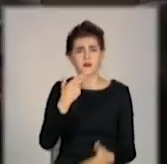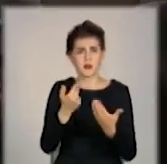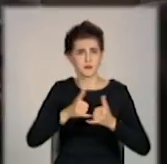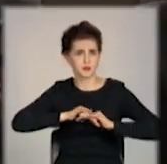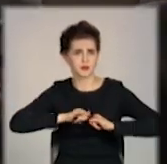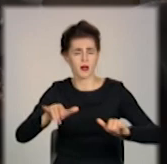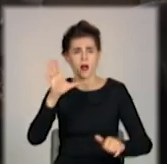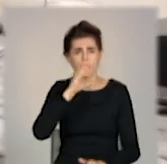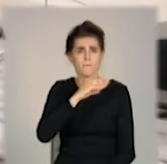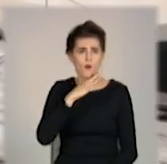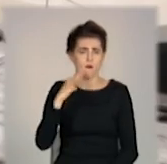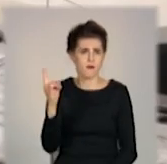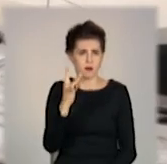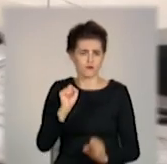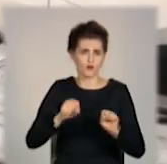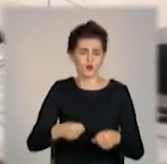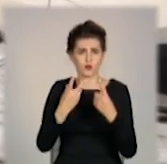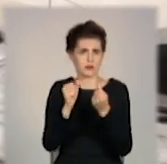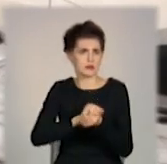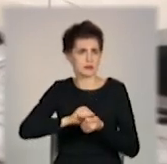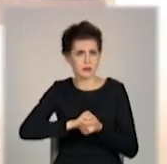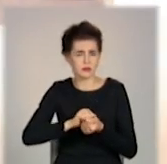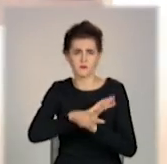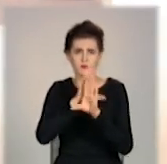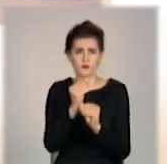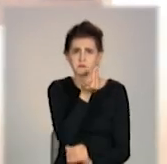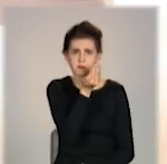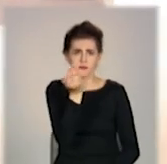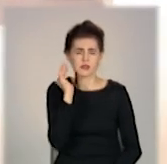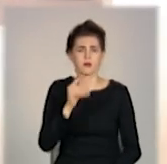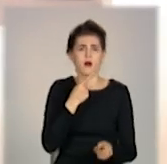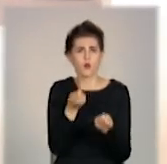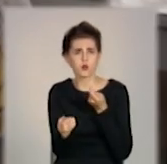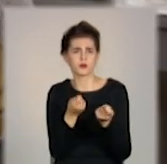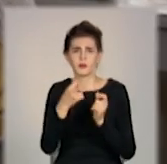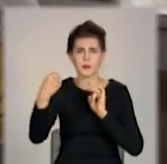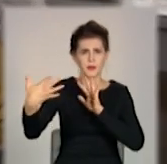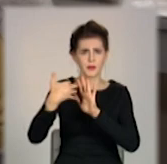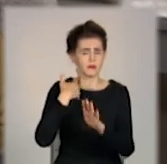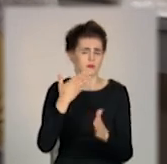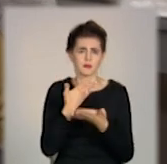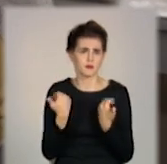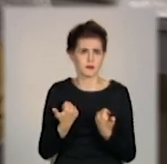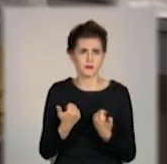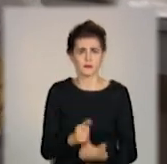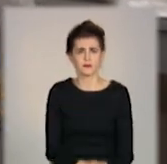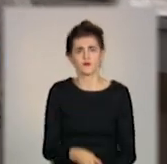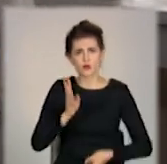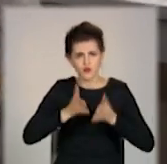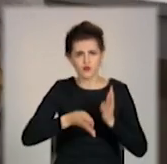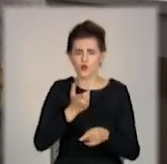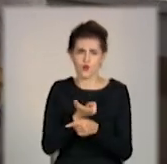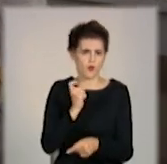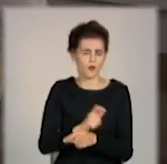багаторазовий, достатньо попрати. Нос, рот, все закрито, нічого ніде не сквозить. Шить, от,